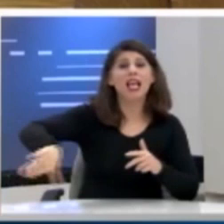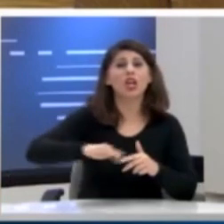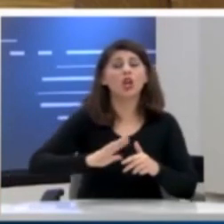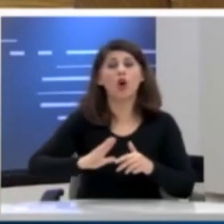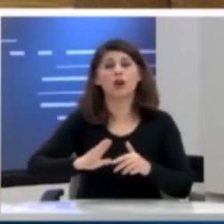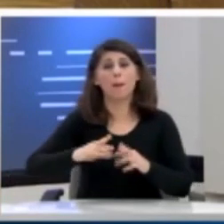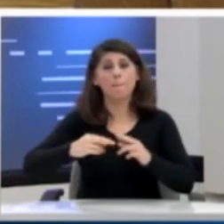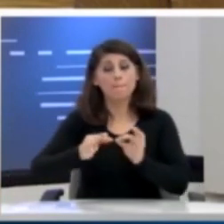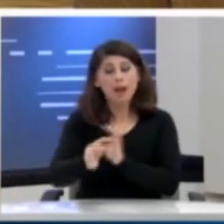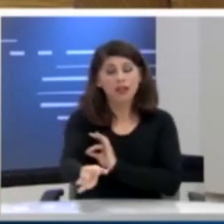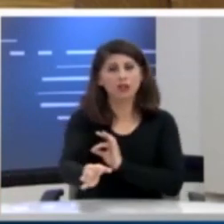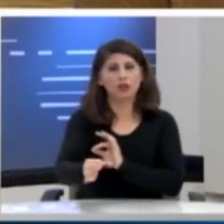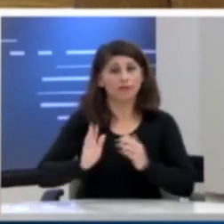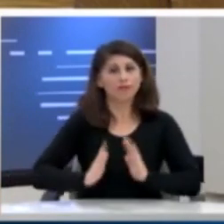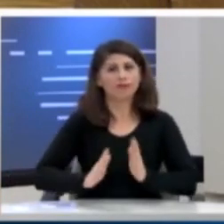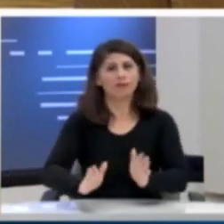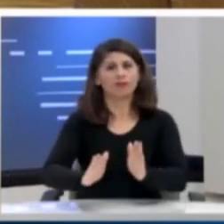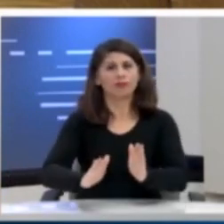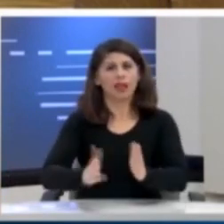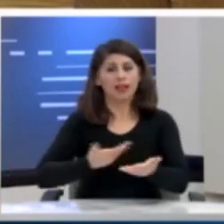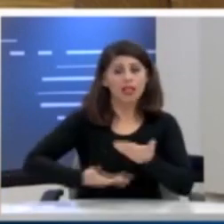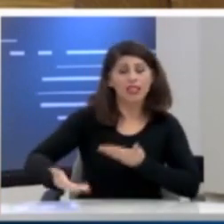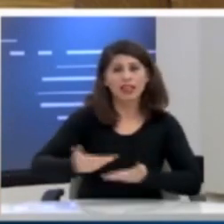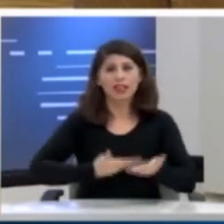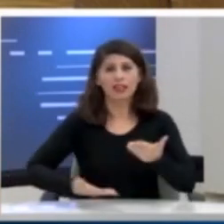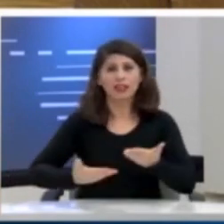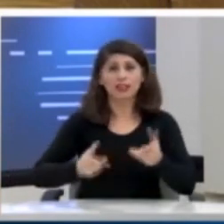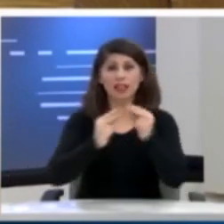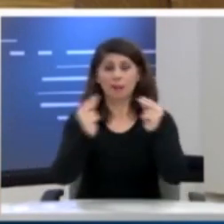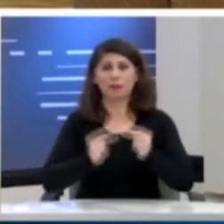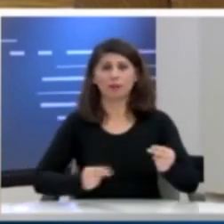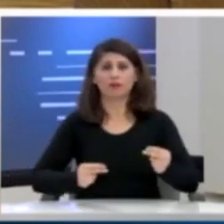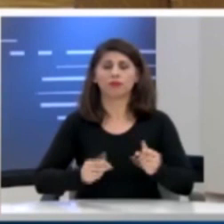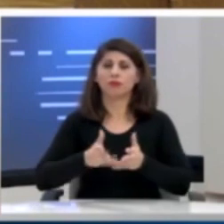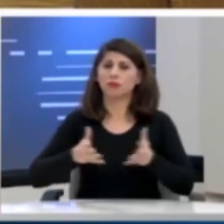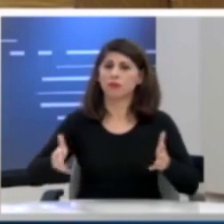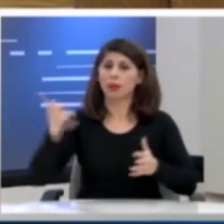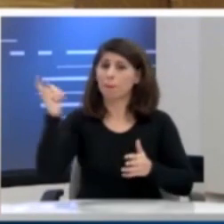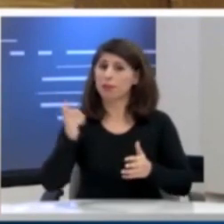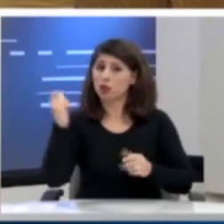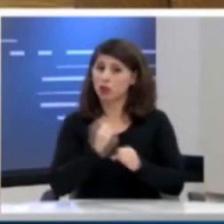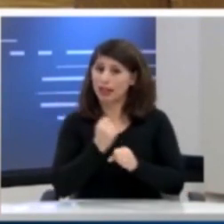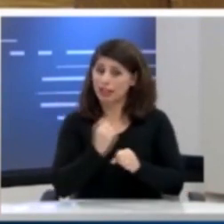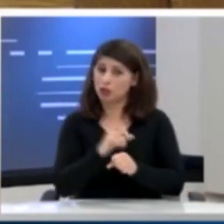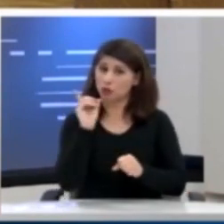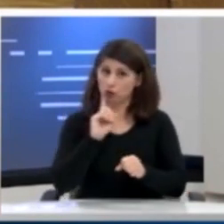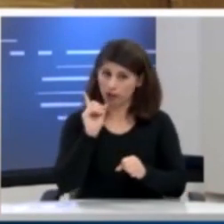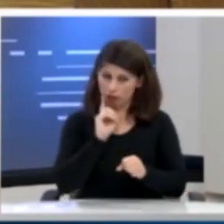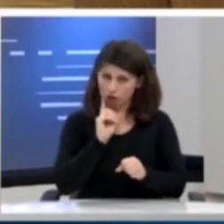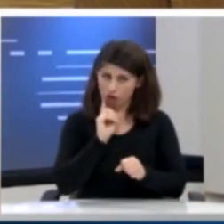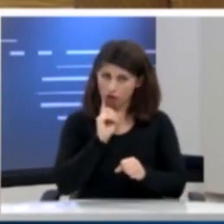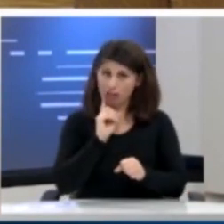που προχωράτε για να διαχειριστείτε τις οξυμένες συνέπειες από την επέκταση της μισθωτής εργασίας των